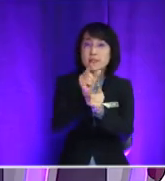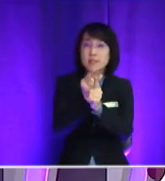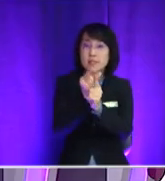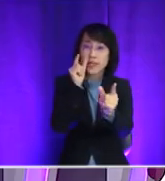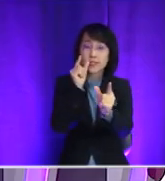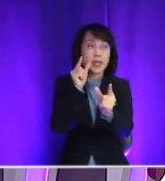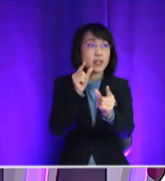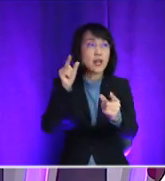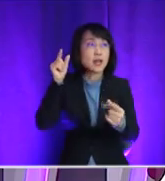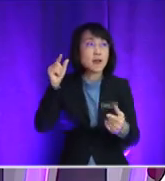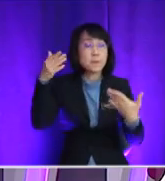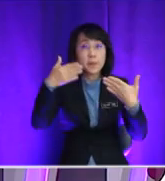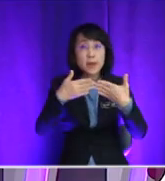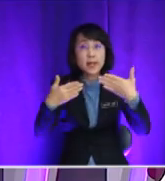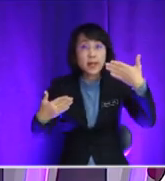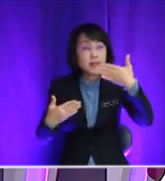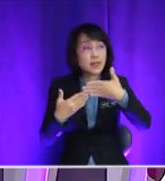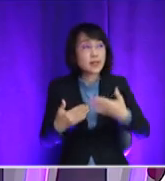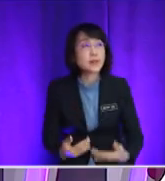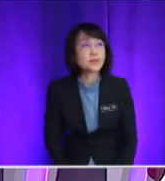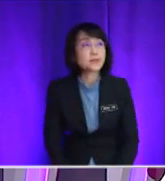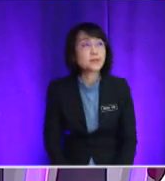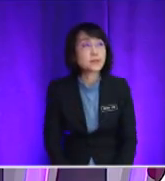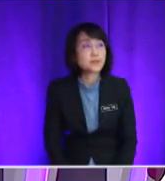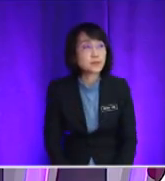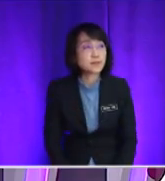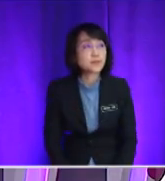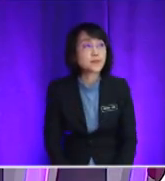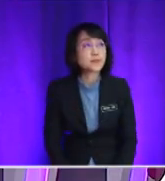Cabut dulu seperti ini keselamatan ini